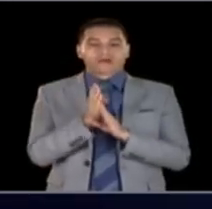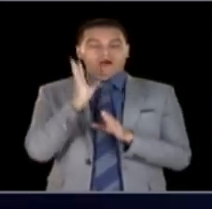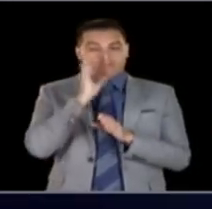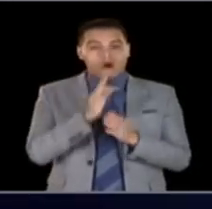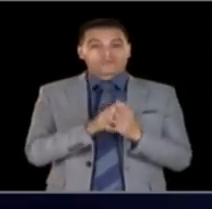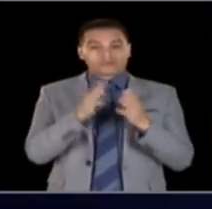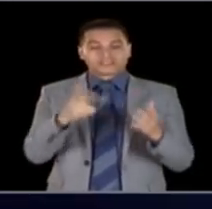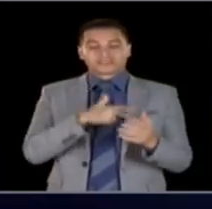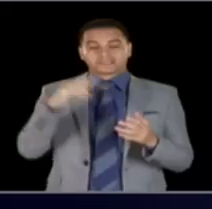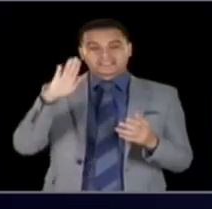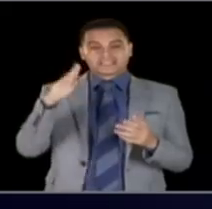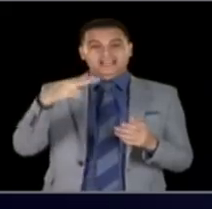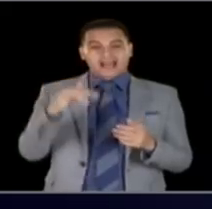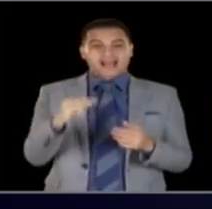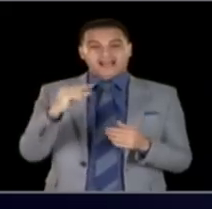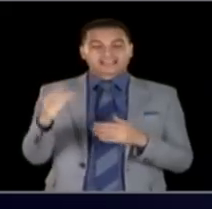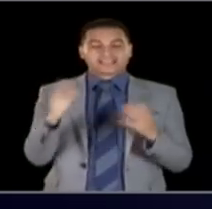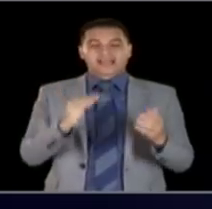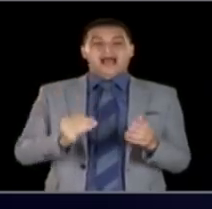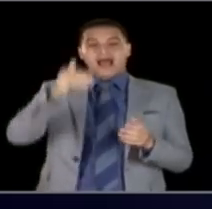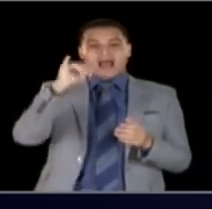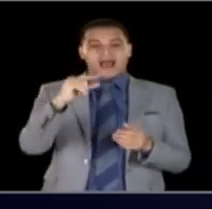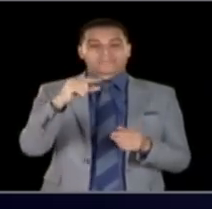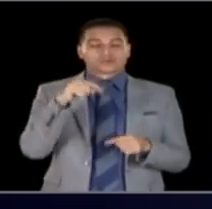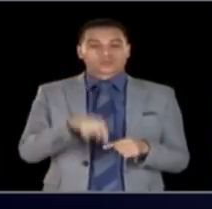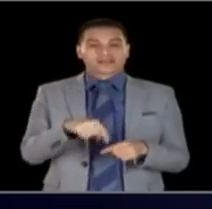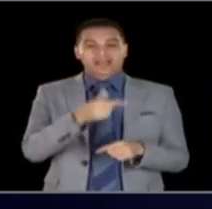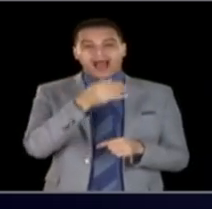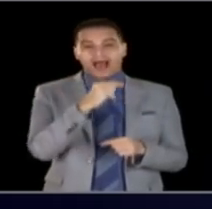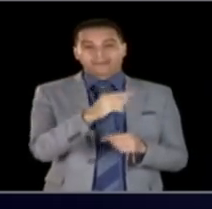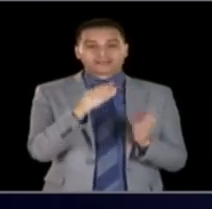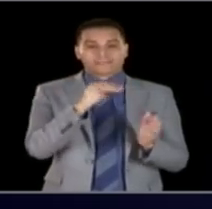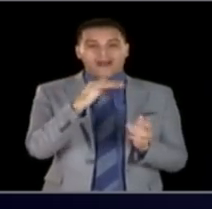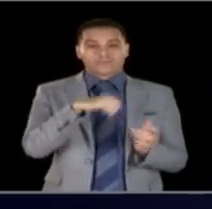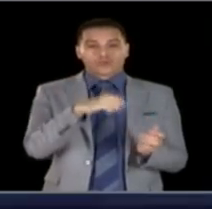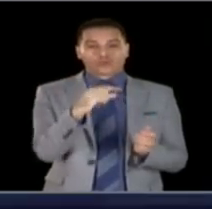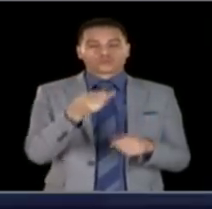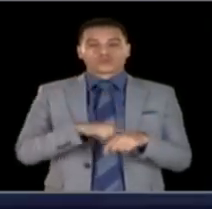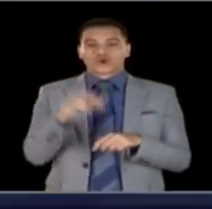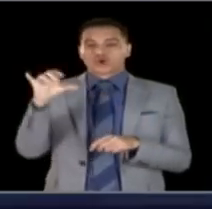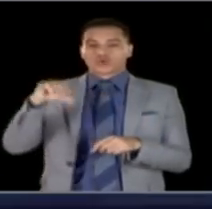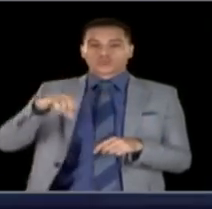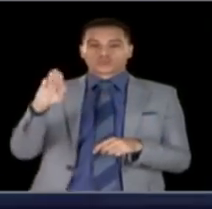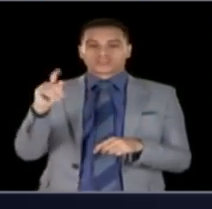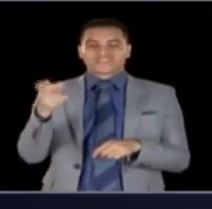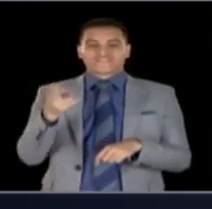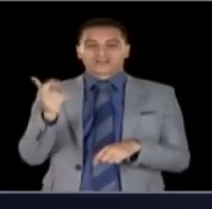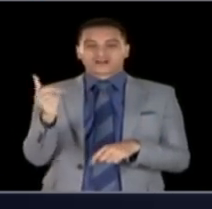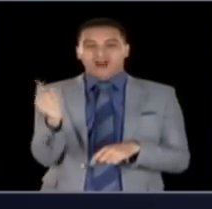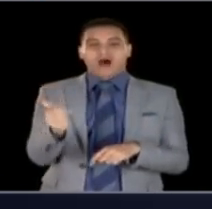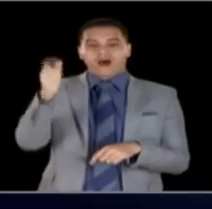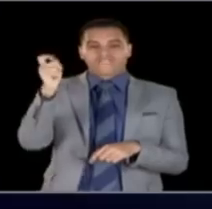سعيد حامد. احمد محمود، يوسف رأفت، يوسف رأفت وأحمد